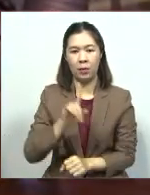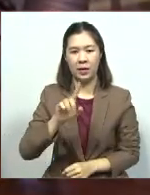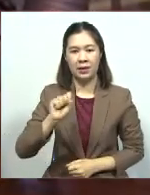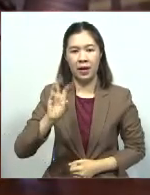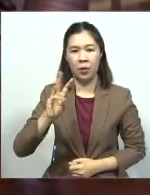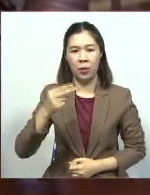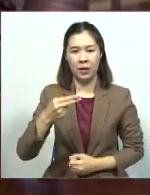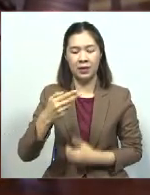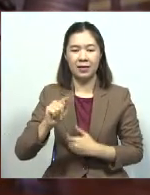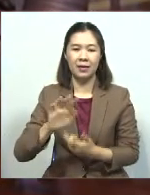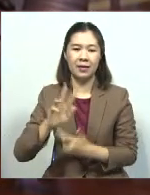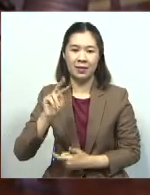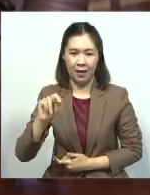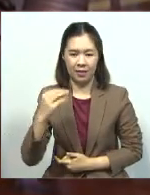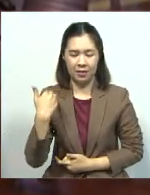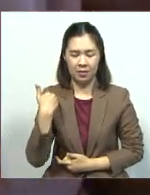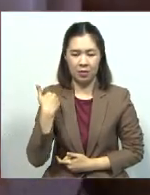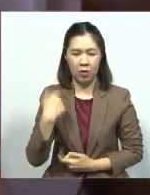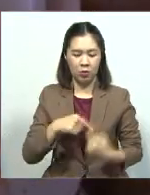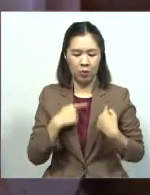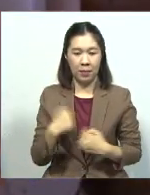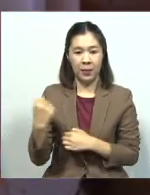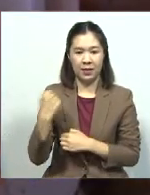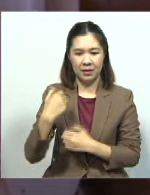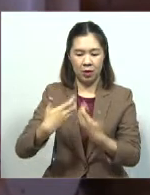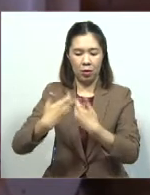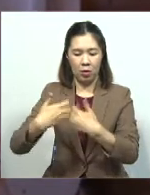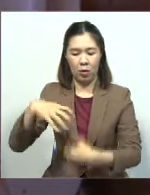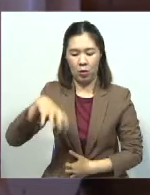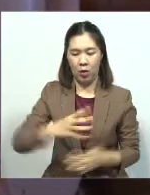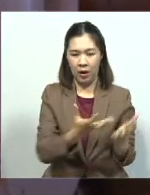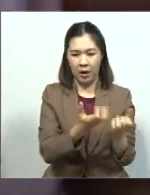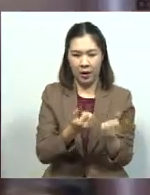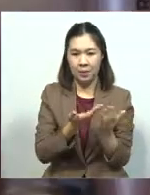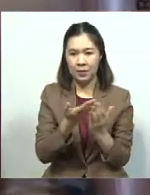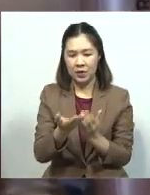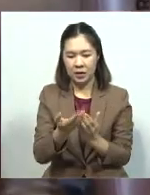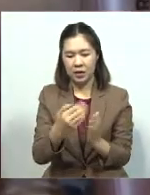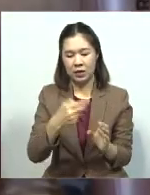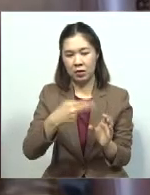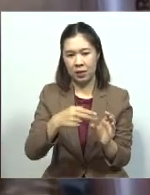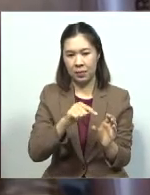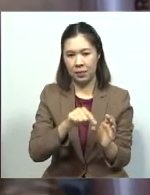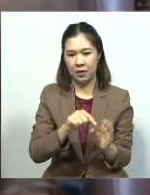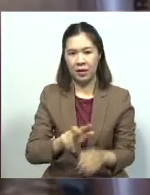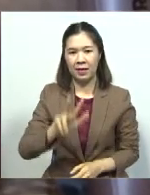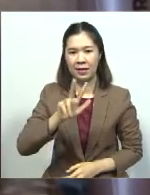ตันรวมทั้งติดตามให้มั่นใจว่าโรงสกัดน้ำมันปาล์มจะรับซื้อผลปาล์มจากเกษตรกรในราคา